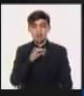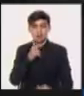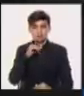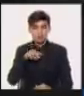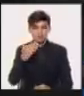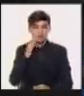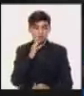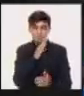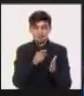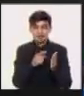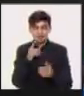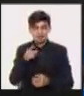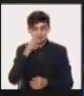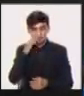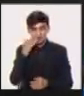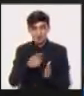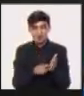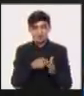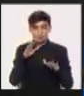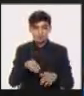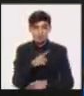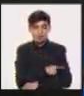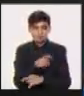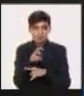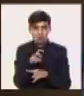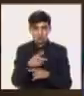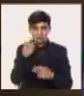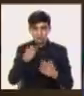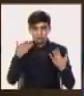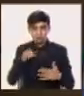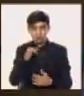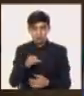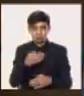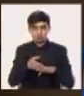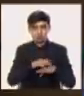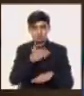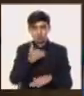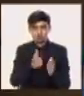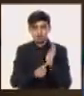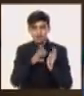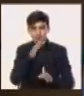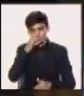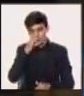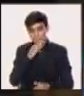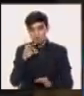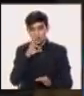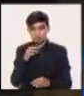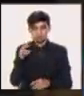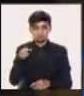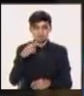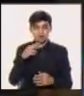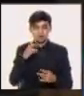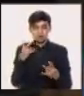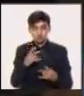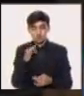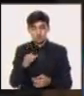Қарағандыдағы облыстық клиникалық аурухана есігін күзетіп жүргеніне 3 тәулік болған. Хәл үстінде жатқан 60 жастағы әкемнің беті бері қараса,